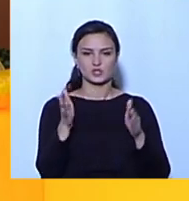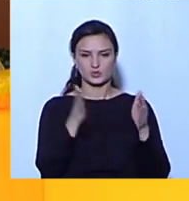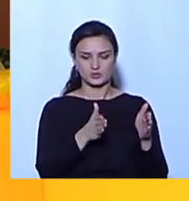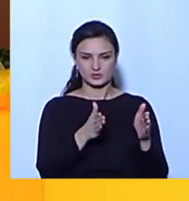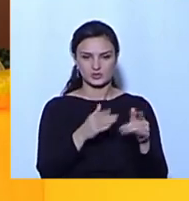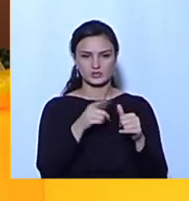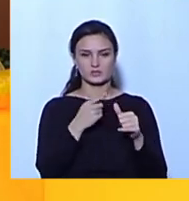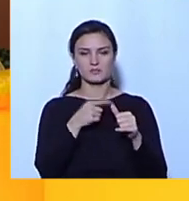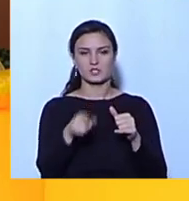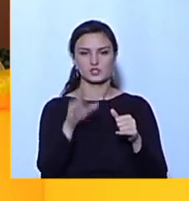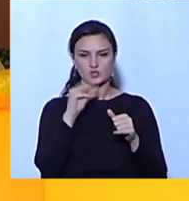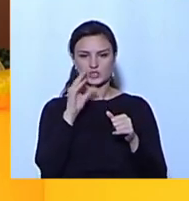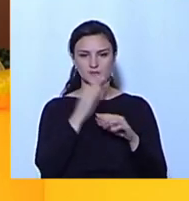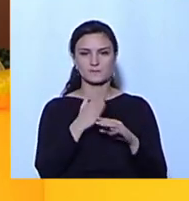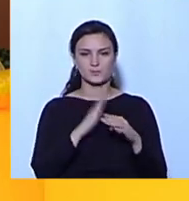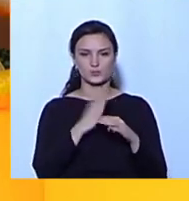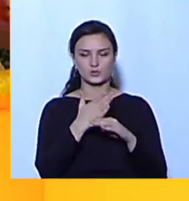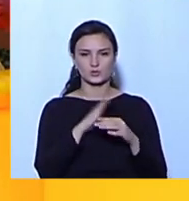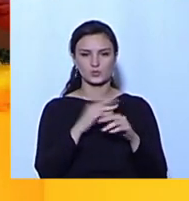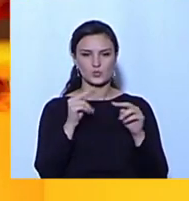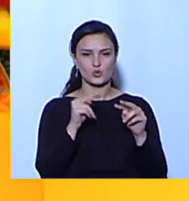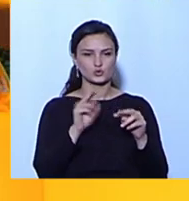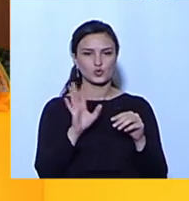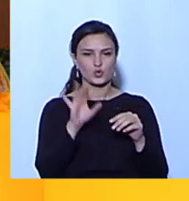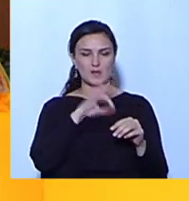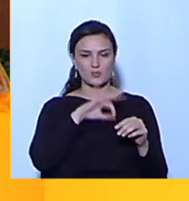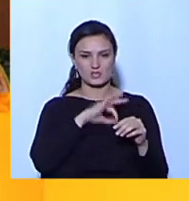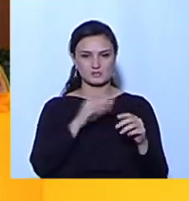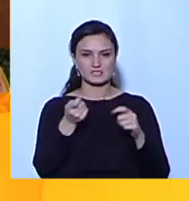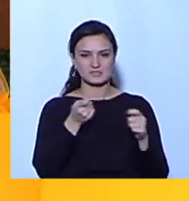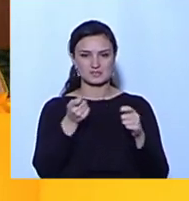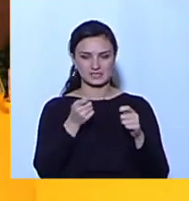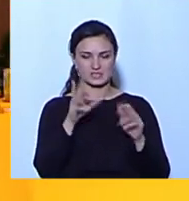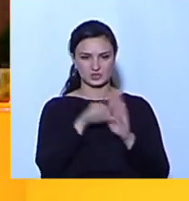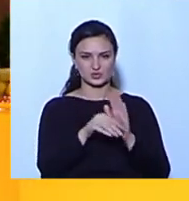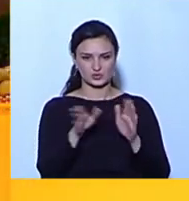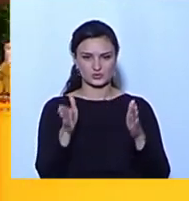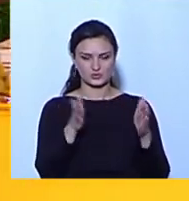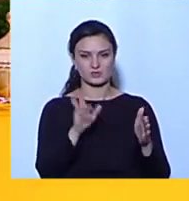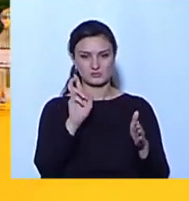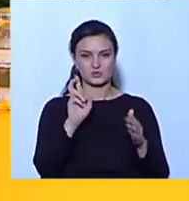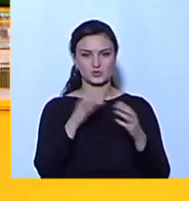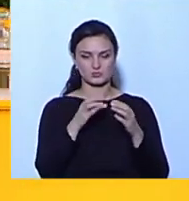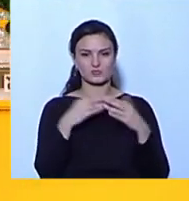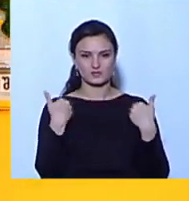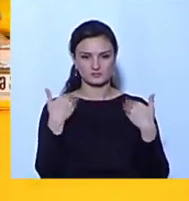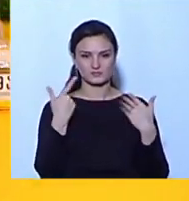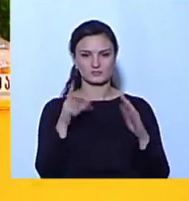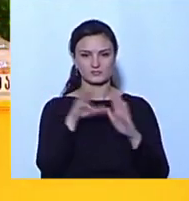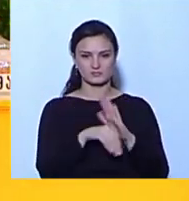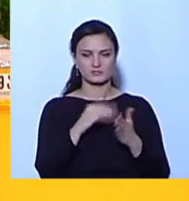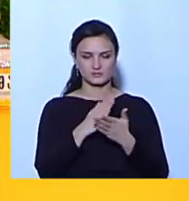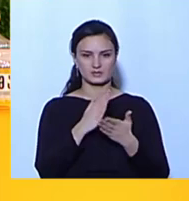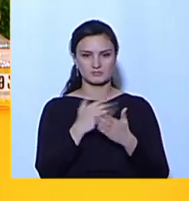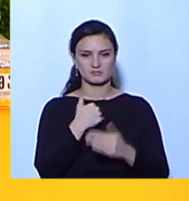ზონაში, მაშინ როდესაც პურის უკონტროლო გამოყენება სიფთხილის ზონაში, თუმცა არ დაგვაუწყდეს რომ ბერჯგუფის ვიტამინების და მაგნიუმის წყარო ეს